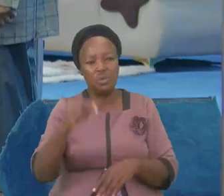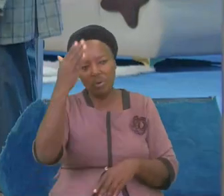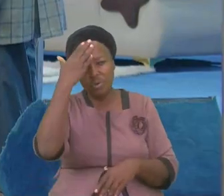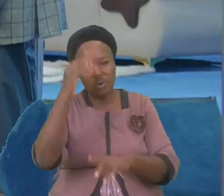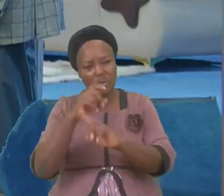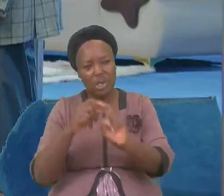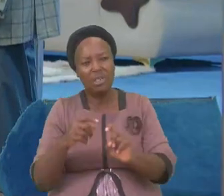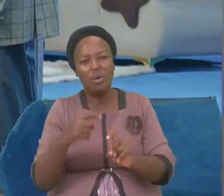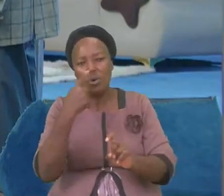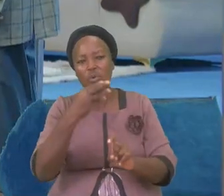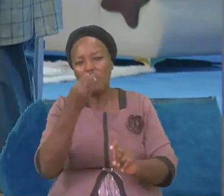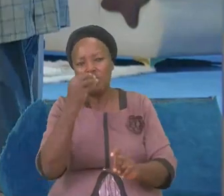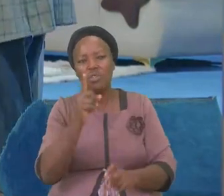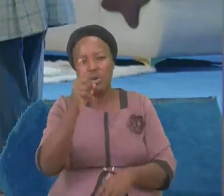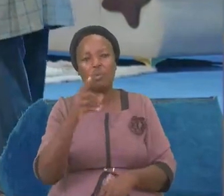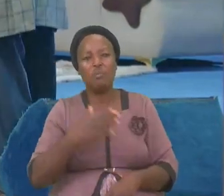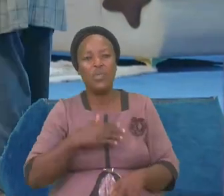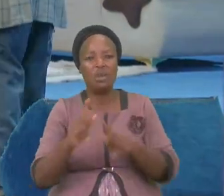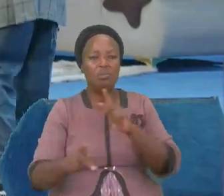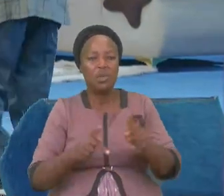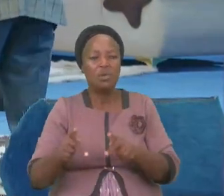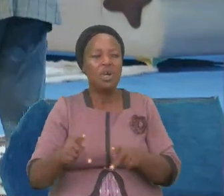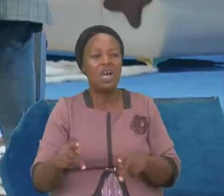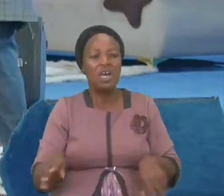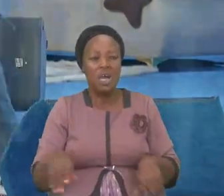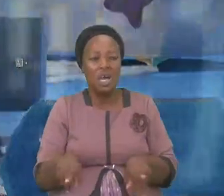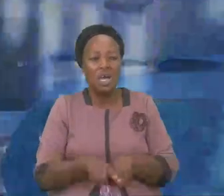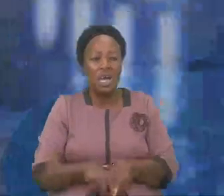pour nourriture, ils n'invoquent point Dieu.